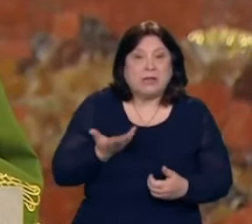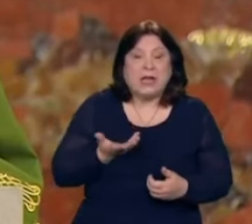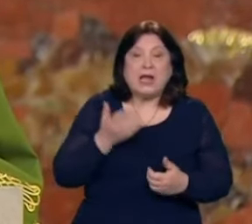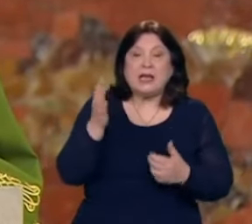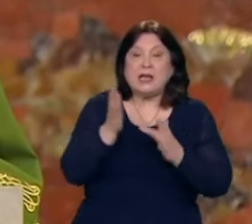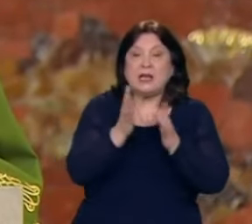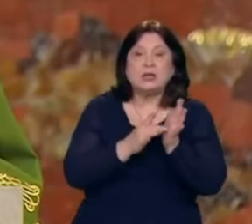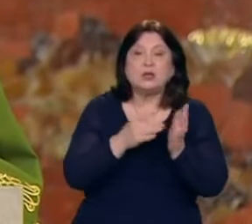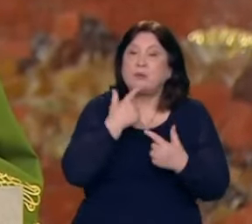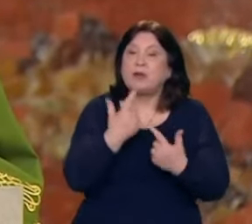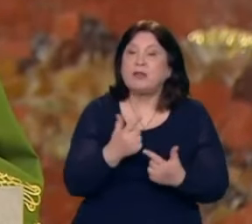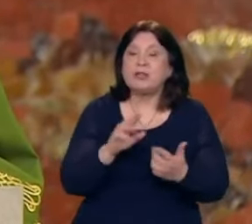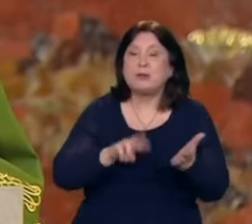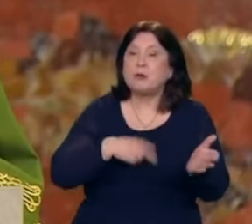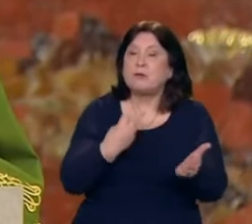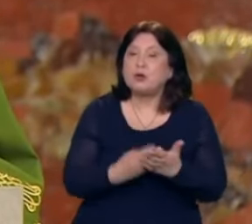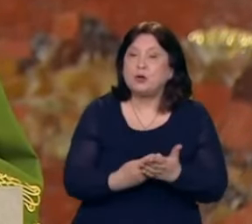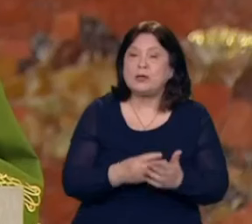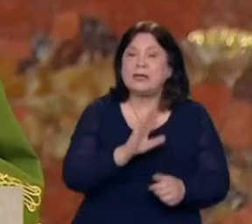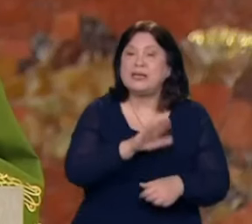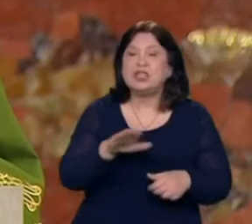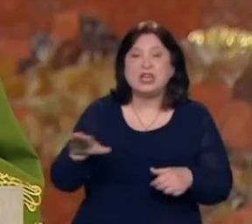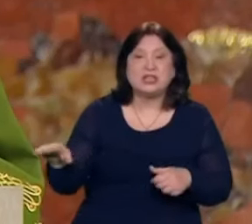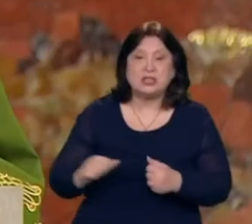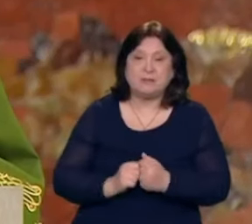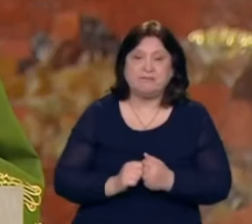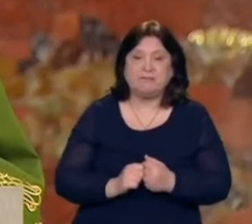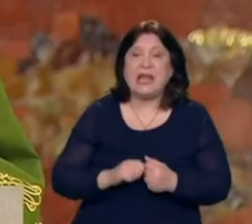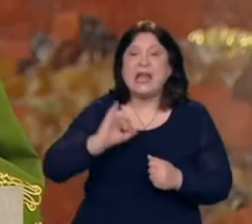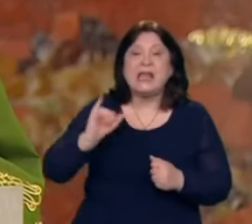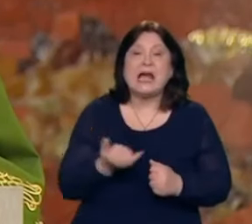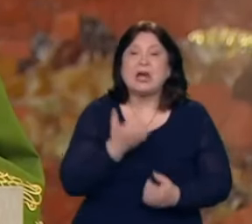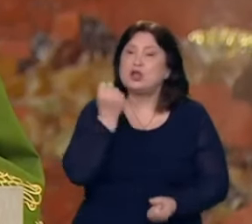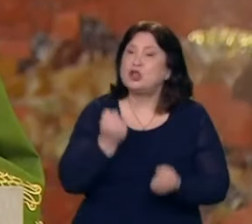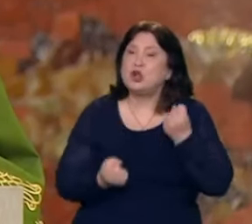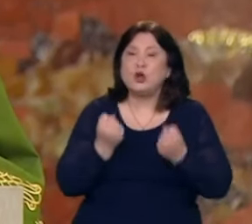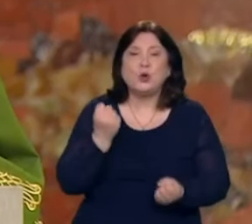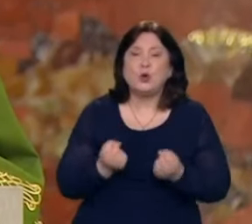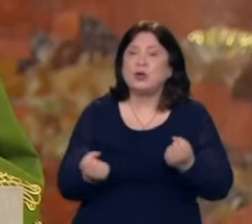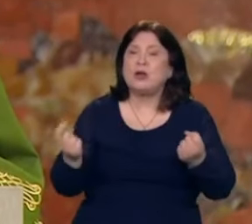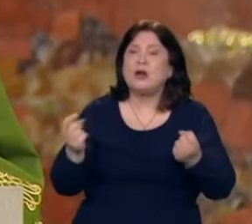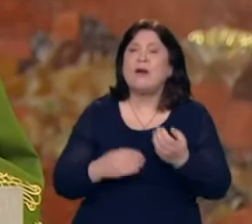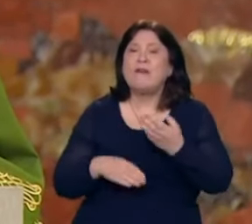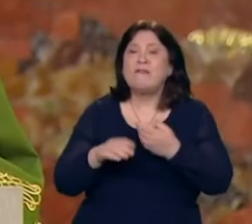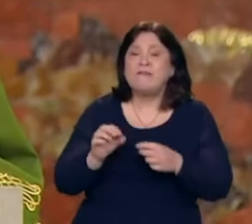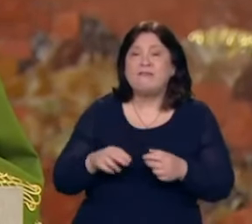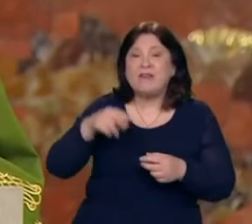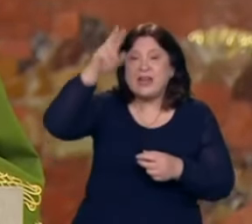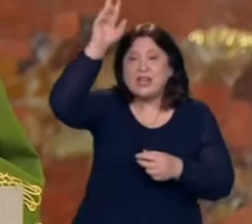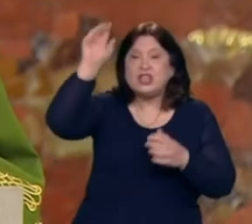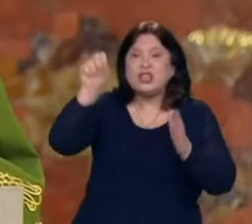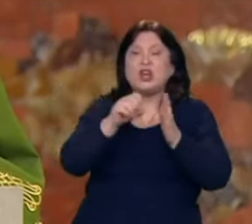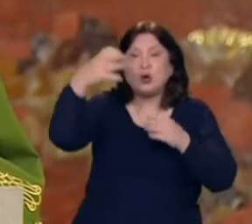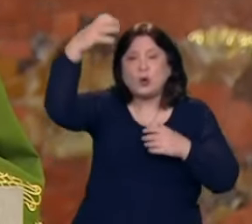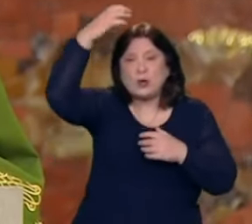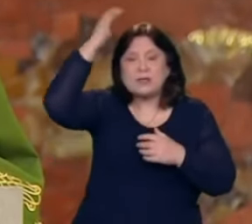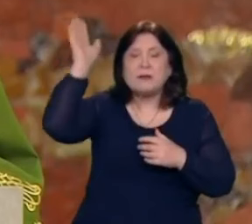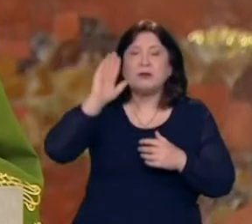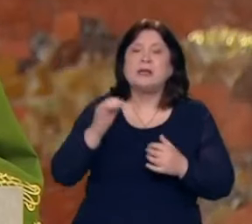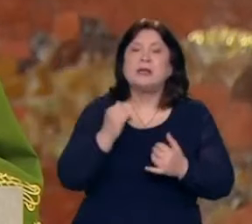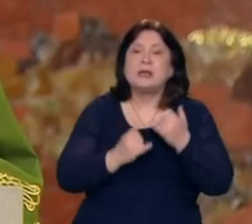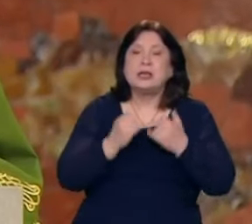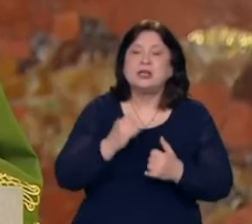rzekł im dzieci jakże trudno wejść do Królestwa Bożego tym którzy w dostat